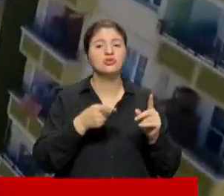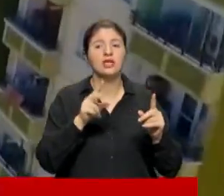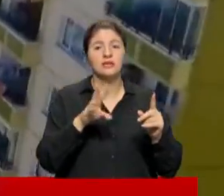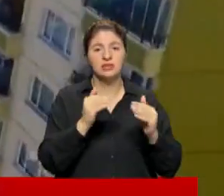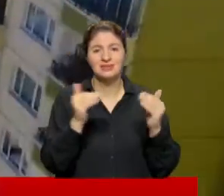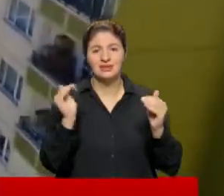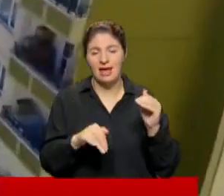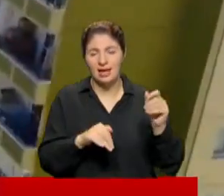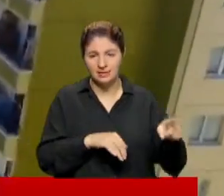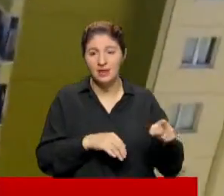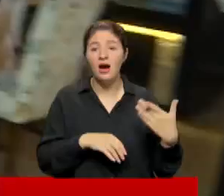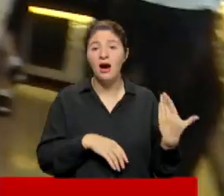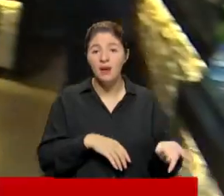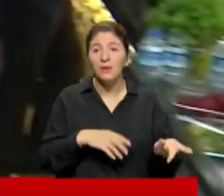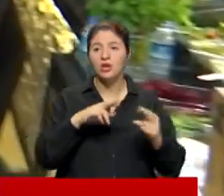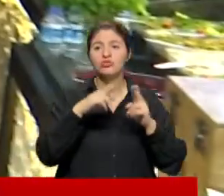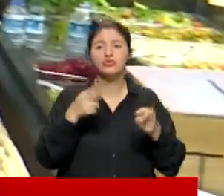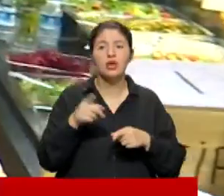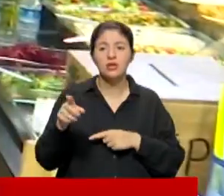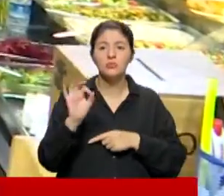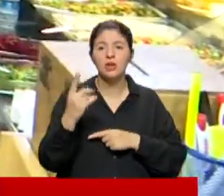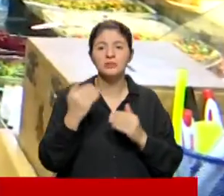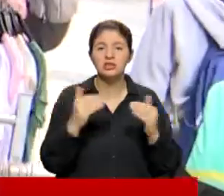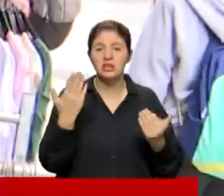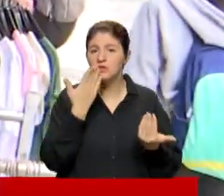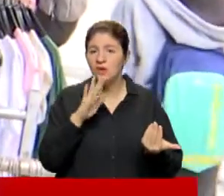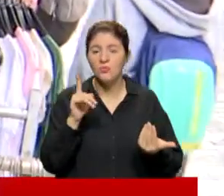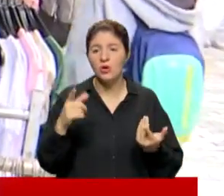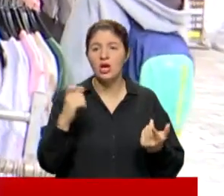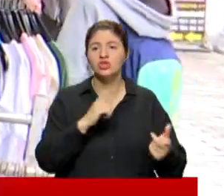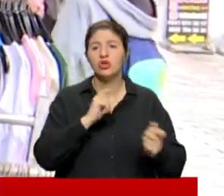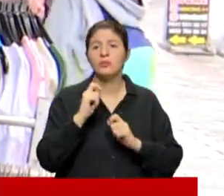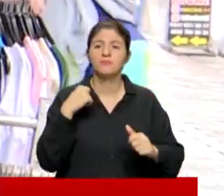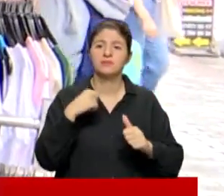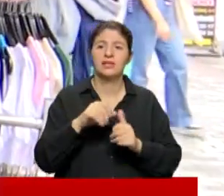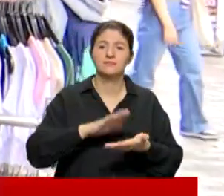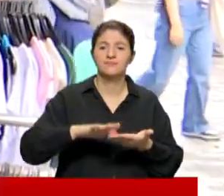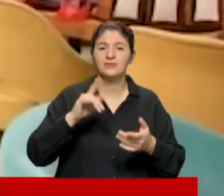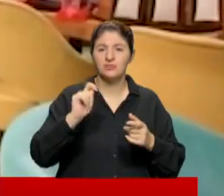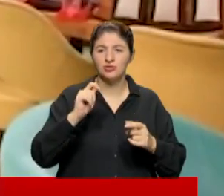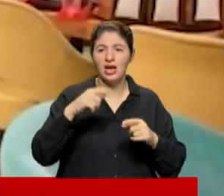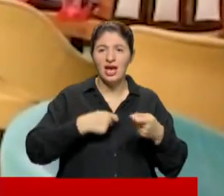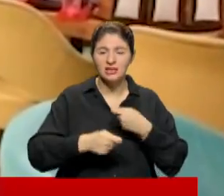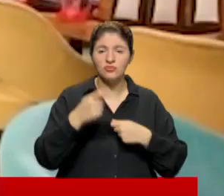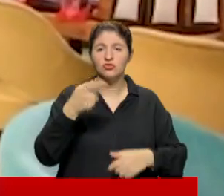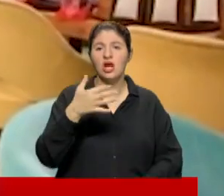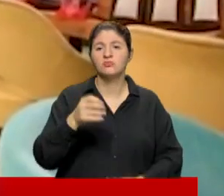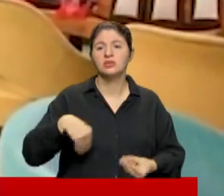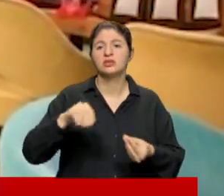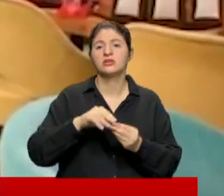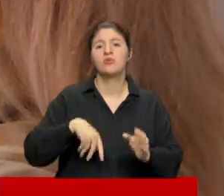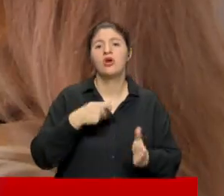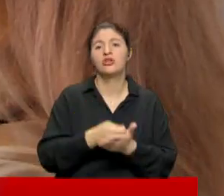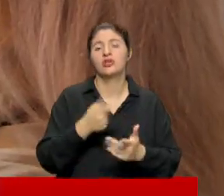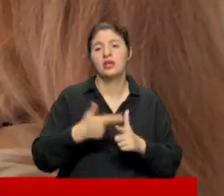25 sınırı getirilmişti Ancak dükkanlarda böyle bir sınır yok bu ay sözleşmesi yenilenen esnaf % 60 zamlı ödeyecek